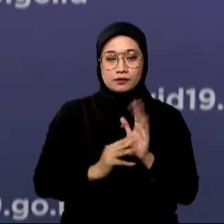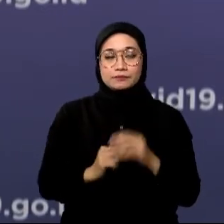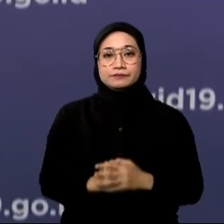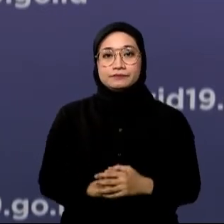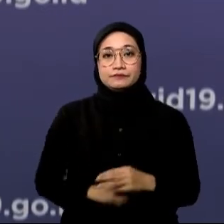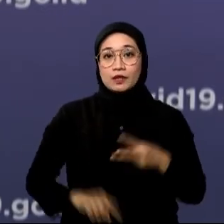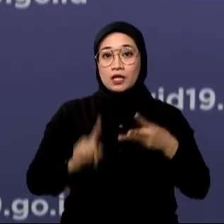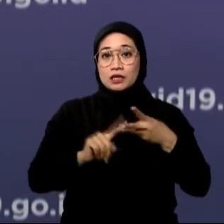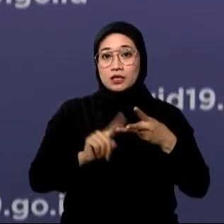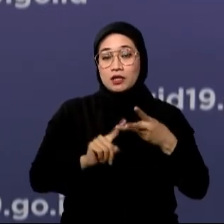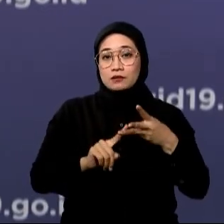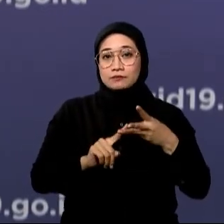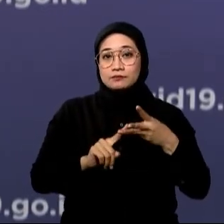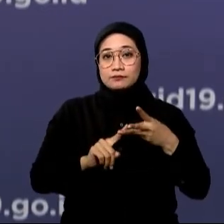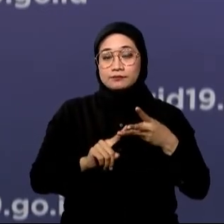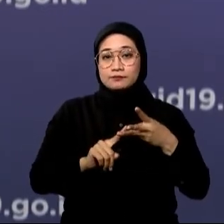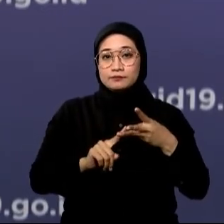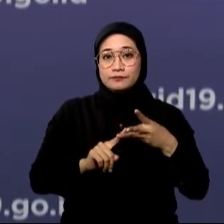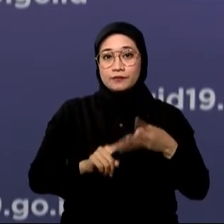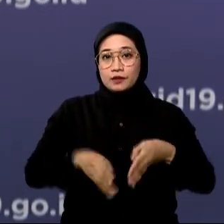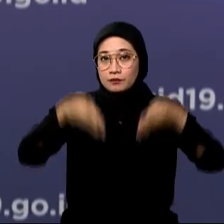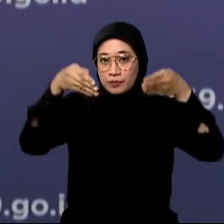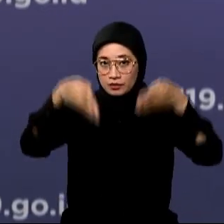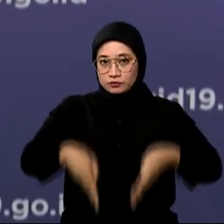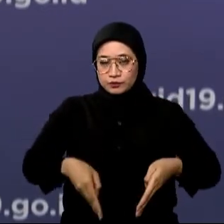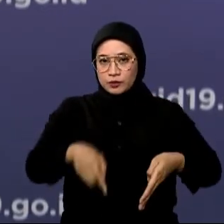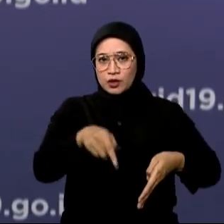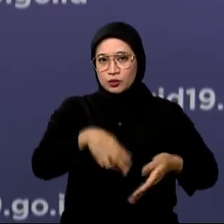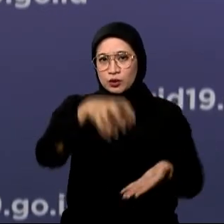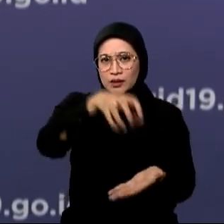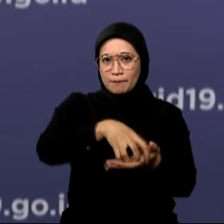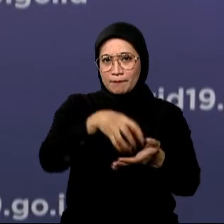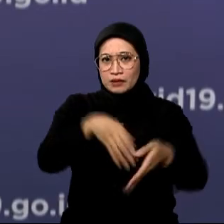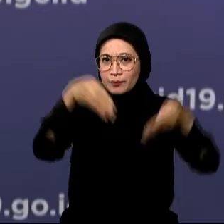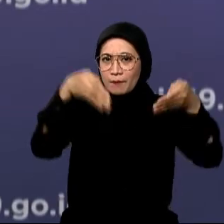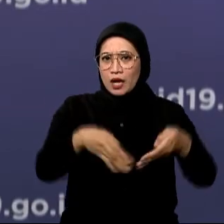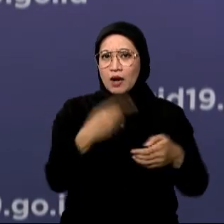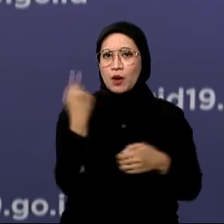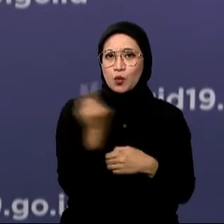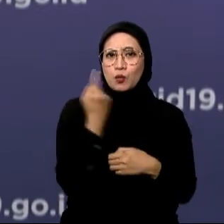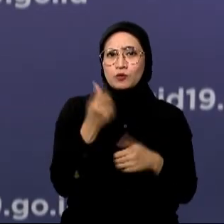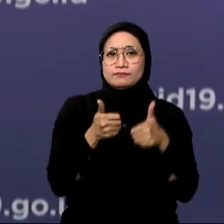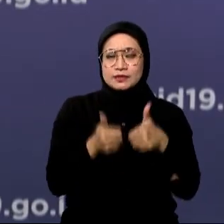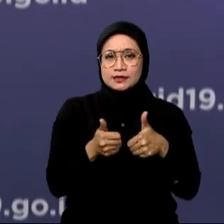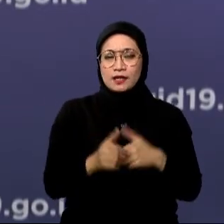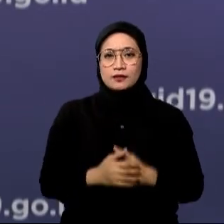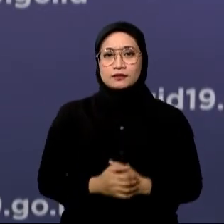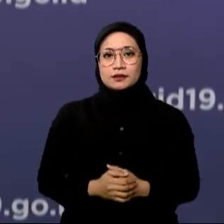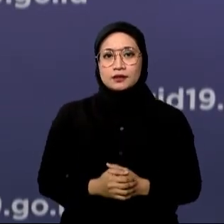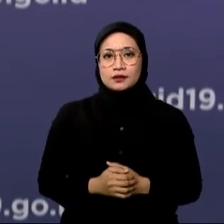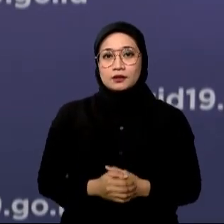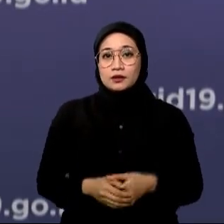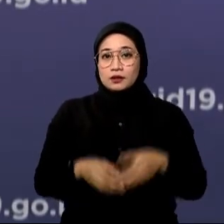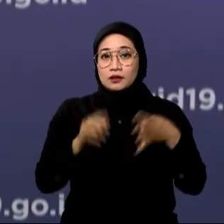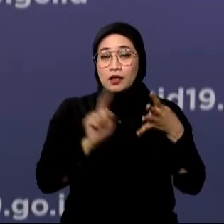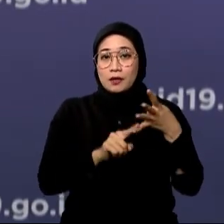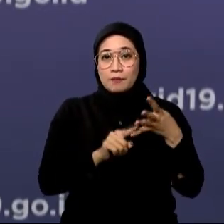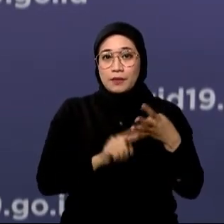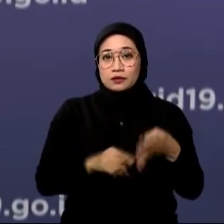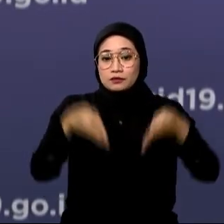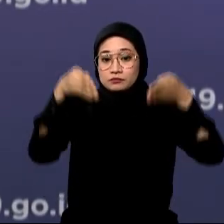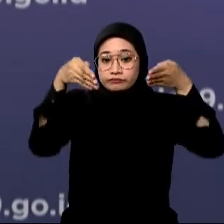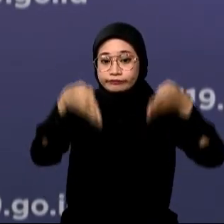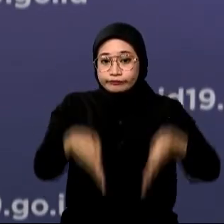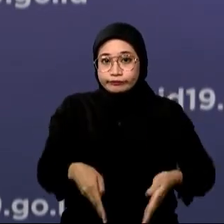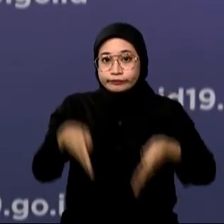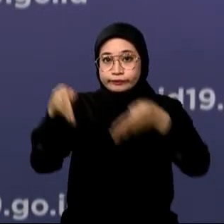Ketiga, penguburan dapat dilakukan di pemakaman umum. Keempat, penguburan beberapa jenazah dalam satu liang